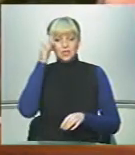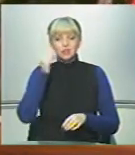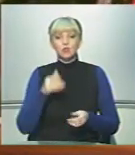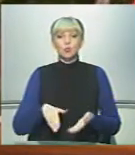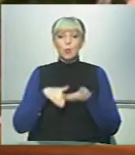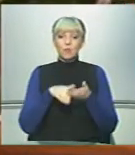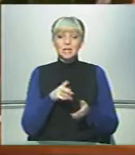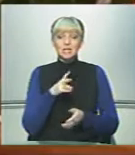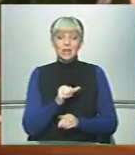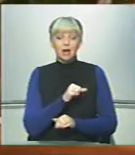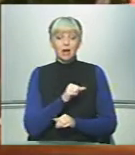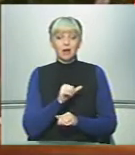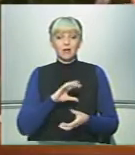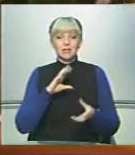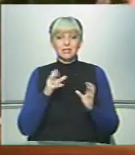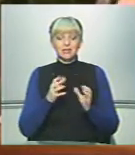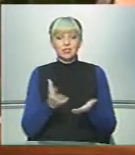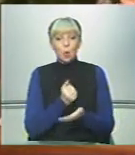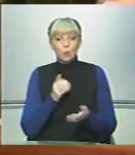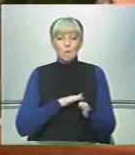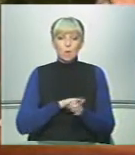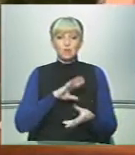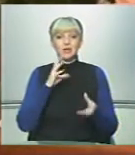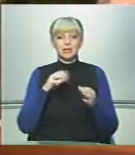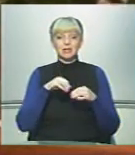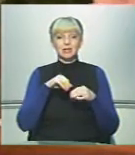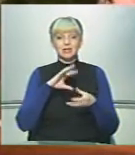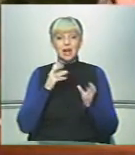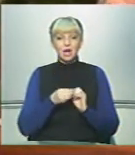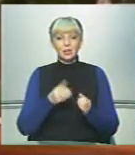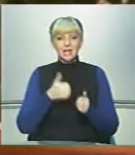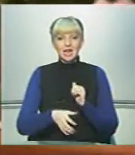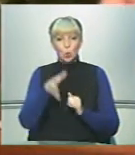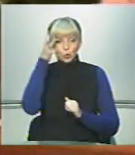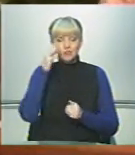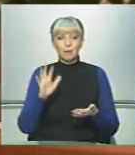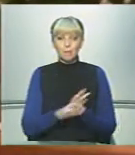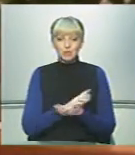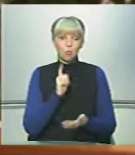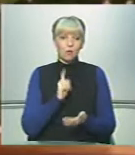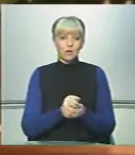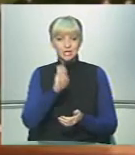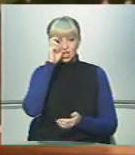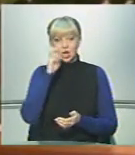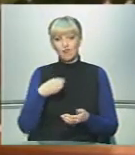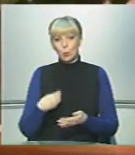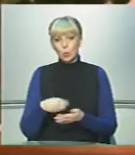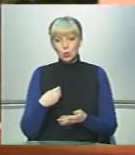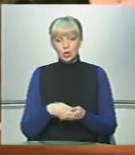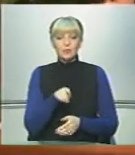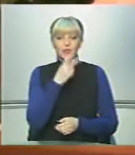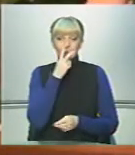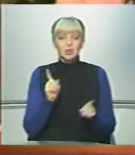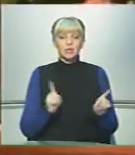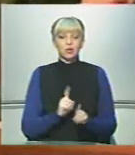на саме загальне здобуття повної загальної середньої освіти безоплатної має йти з державного бюджету. Ви